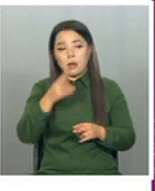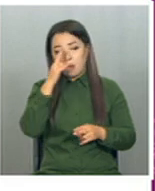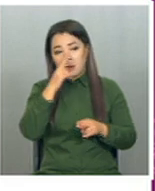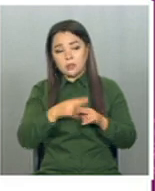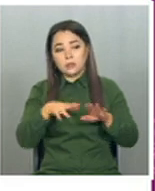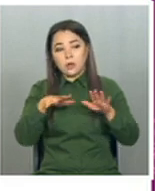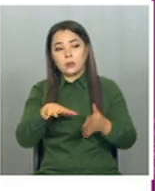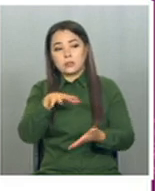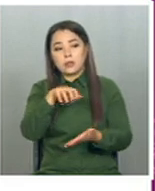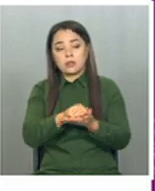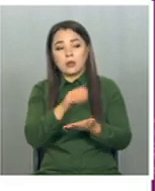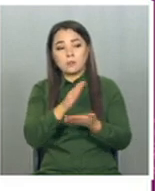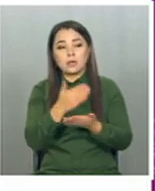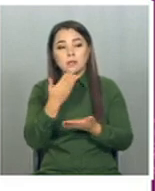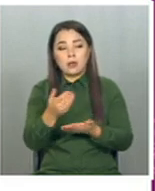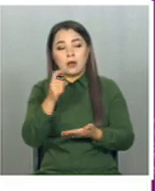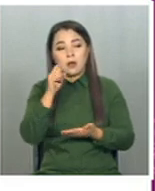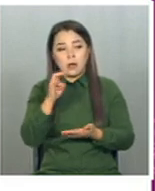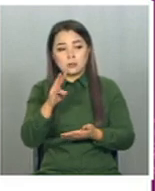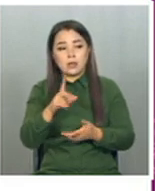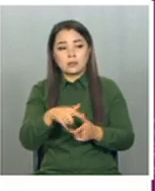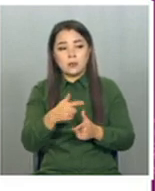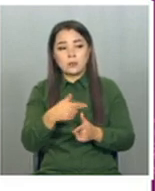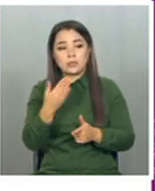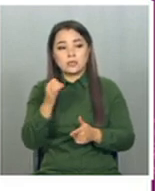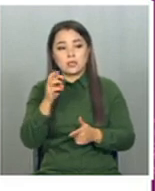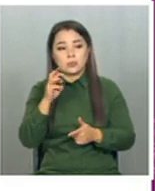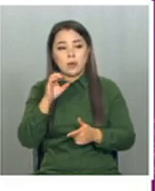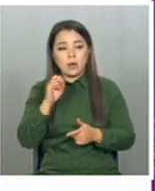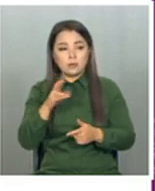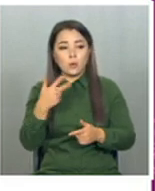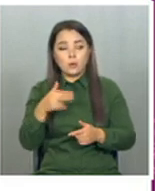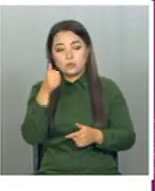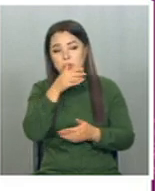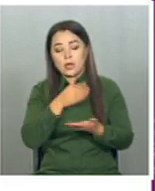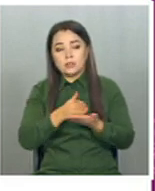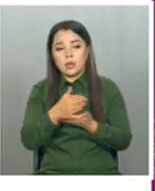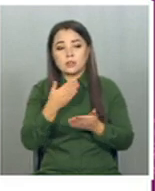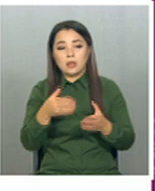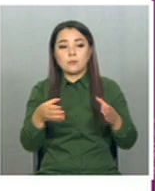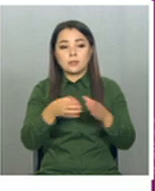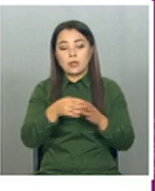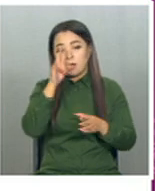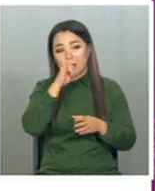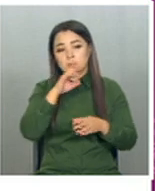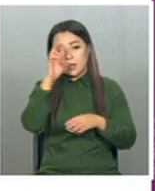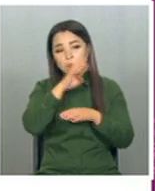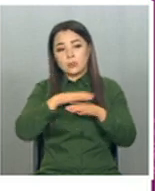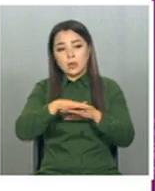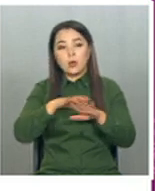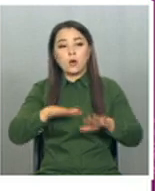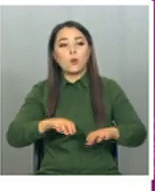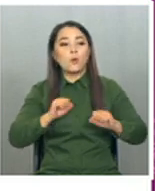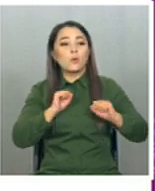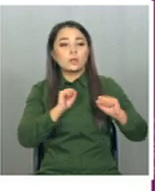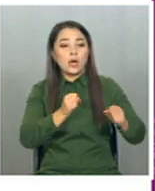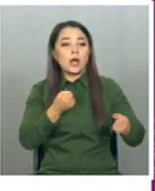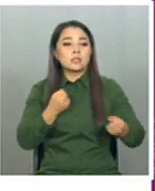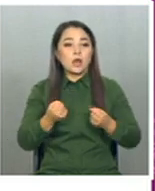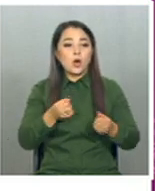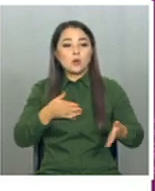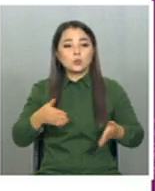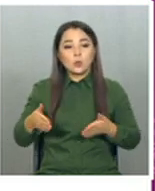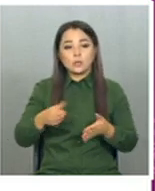хан сайланған Есімхан 30 жыл бойы буыны жаңа бекіп келе жатқан Қазақ мемлекетін қорғау, нығайту